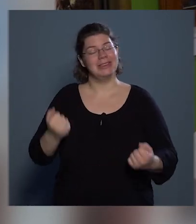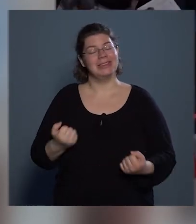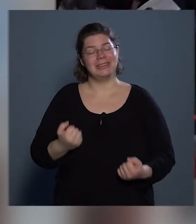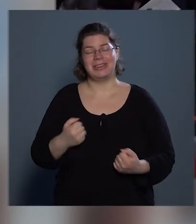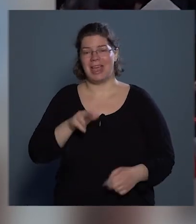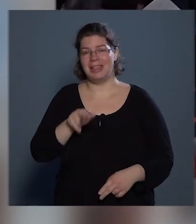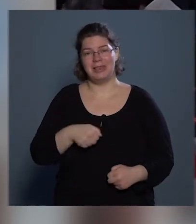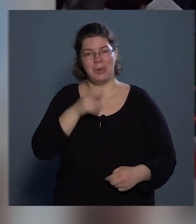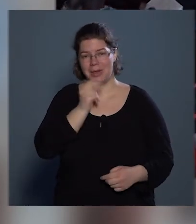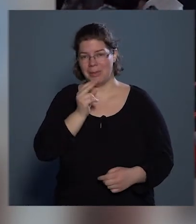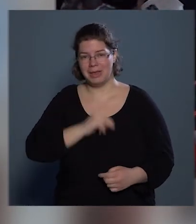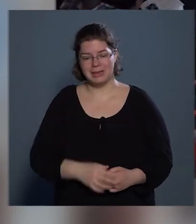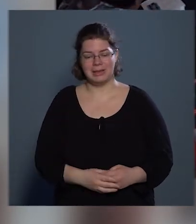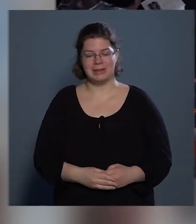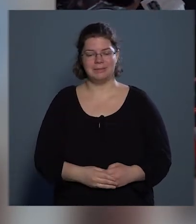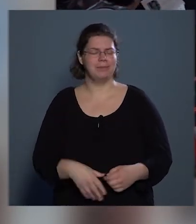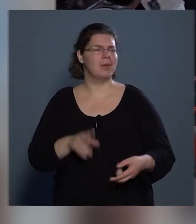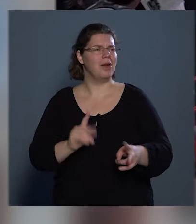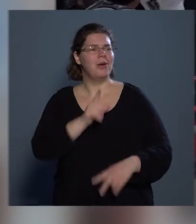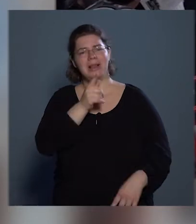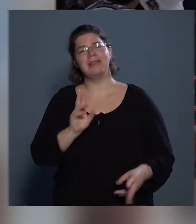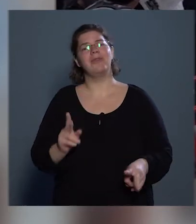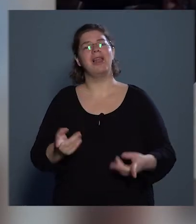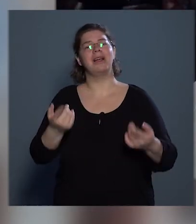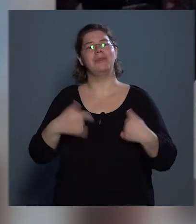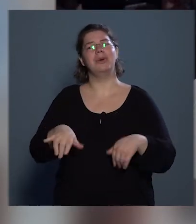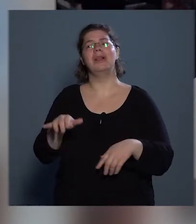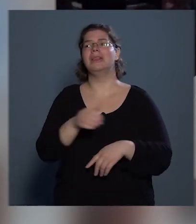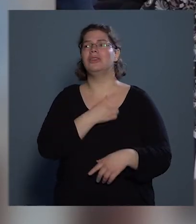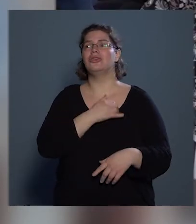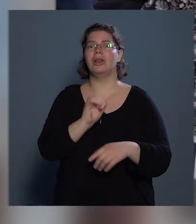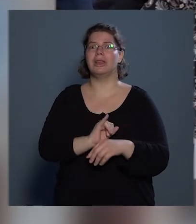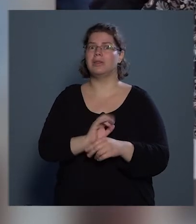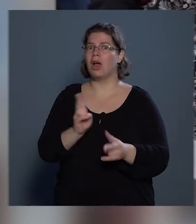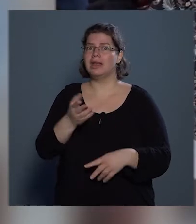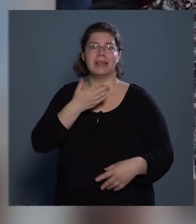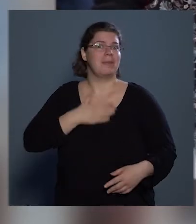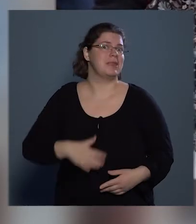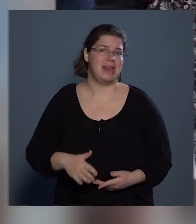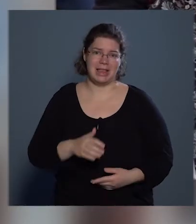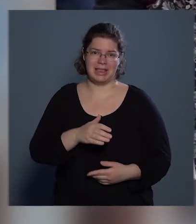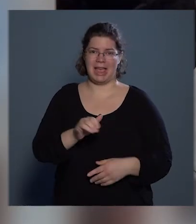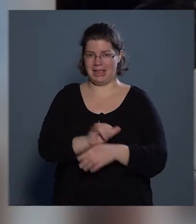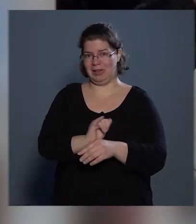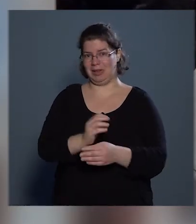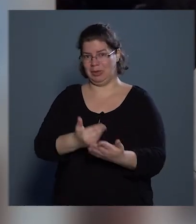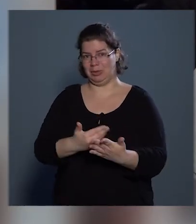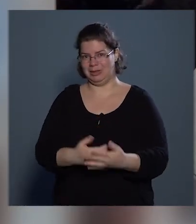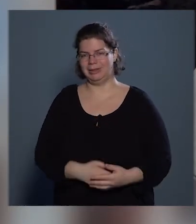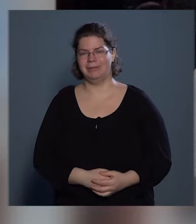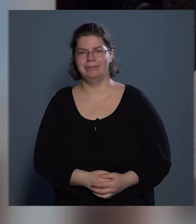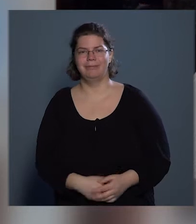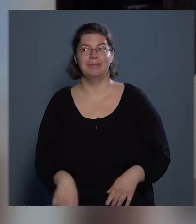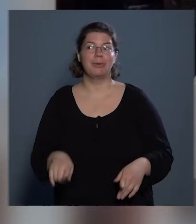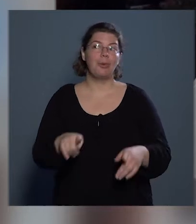beszélni. Hogy lesz valakiből iskolaigazgató, aki nem szeretne igazgató lenni? Úgy lesz,